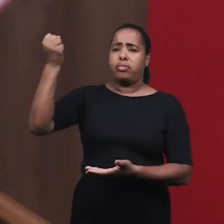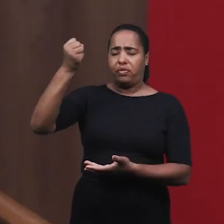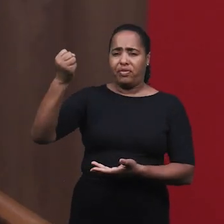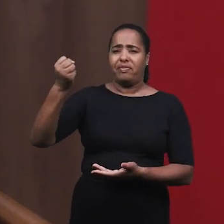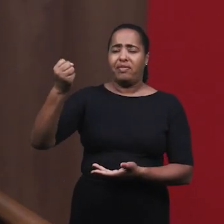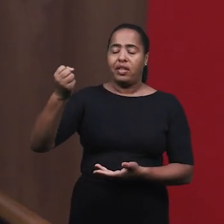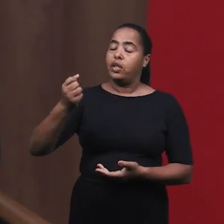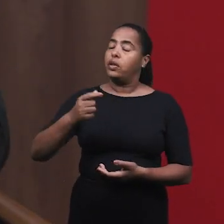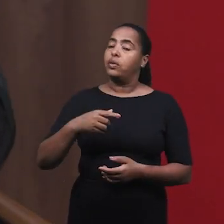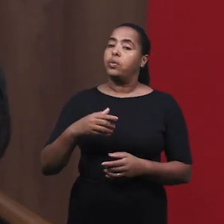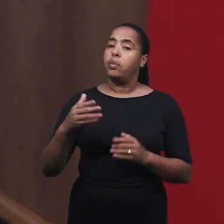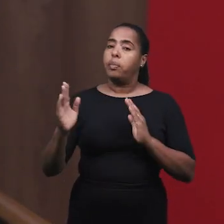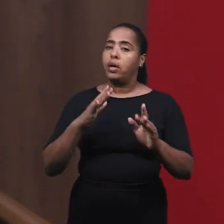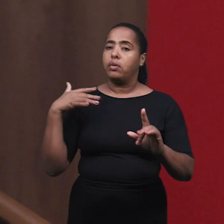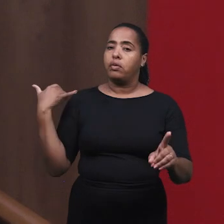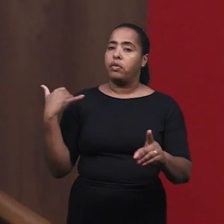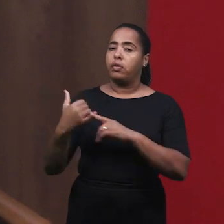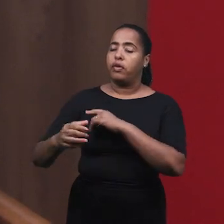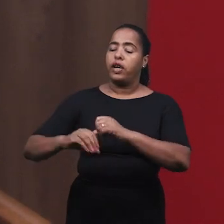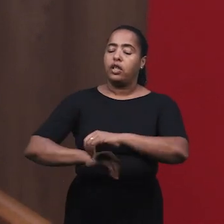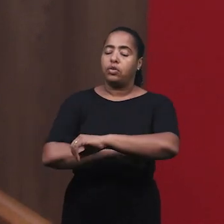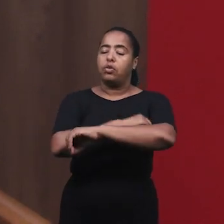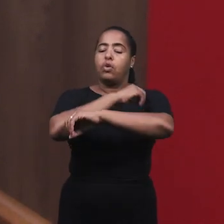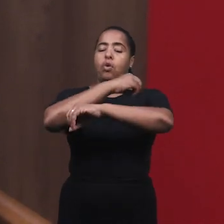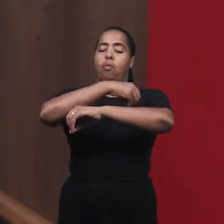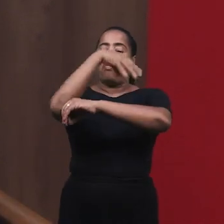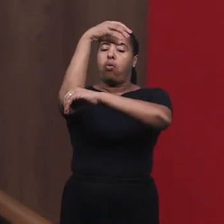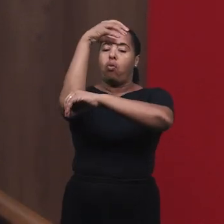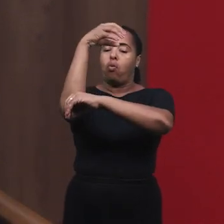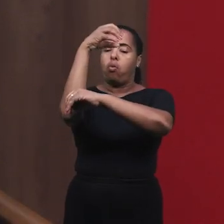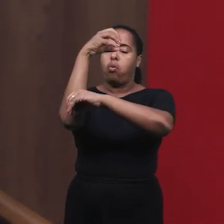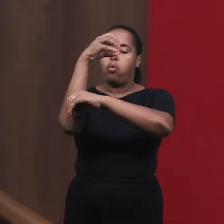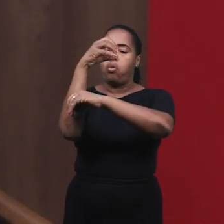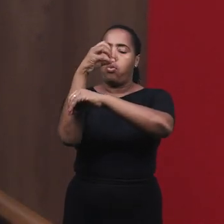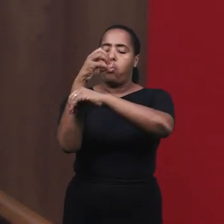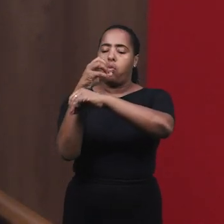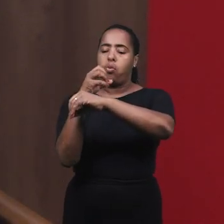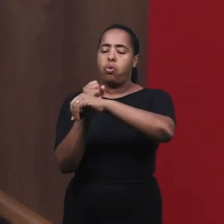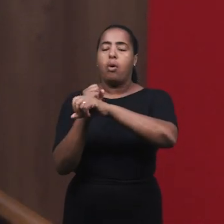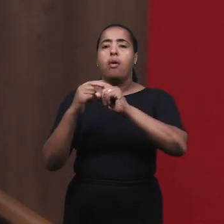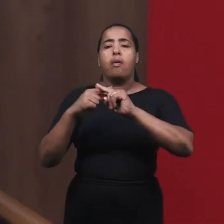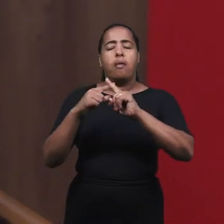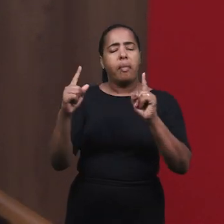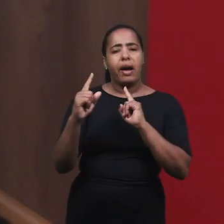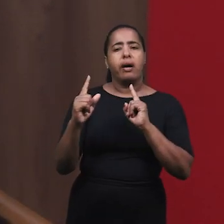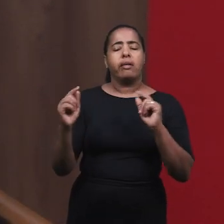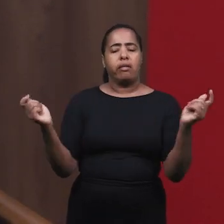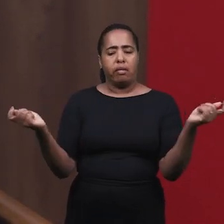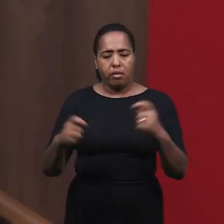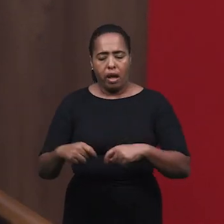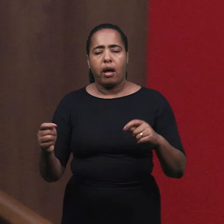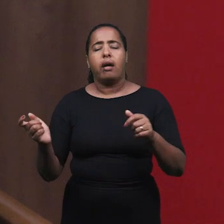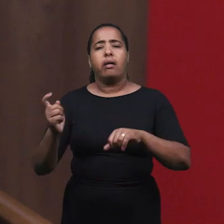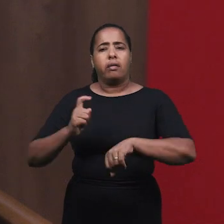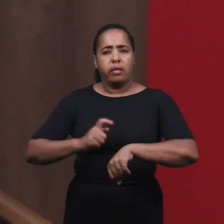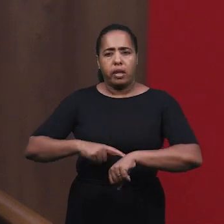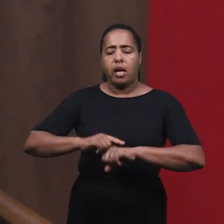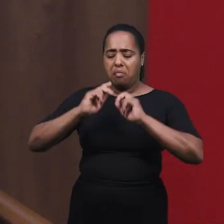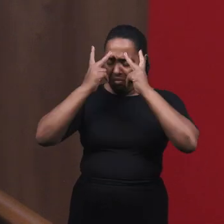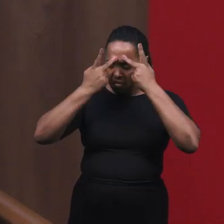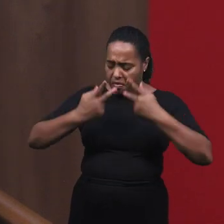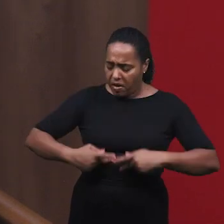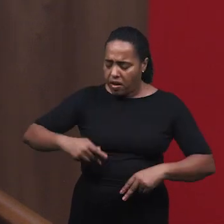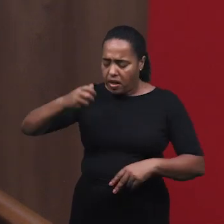du coucher du soleil. Mais il y a encore temps. Le temps afin que l'homme se repentisse et plus que